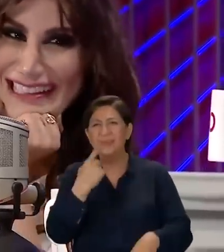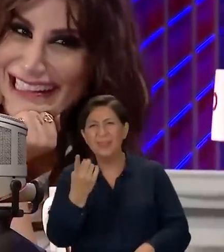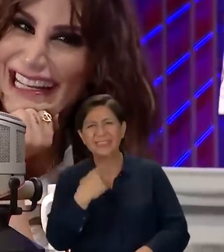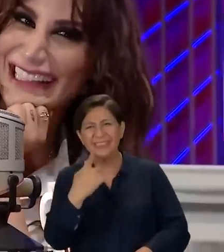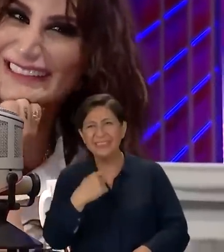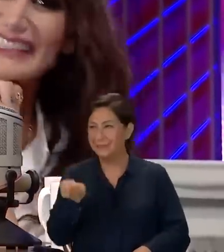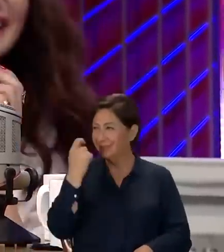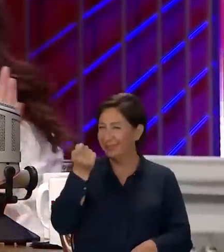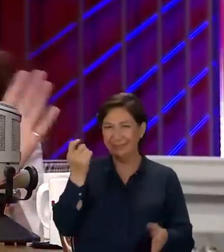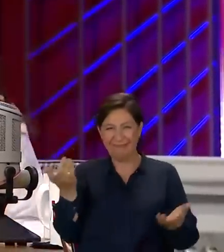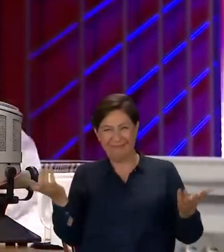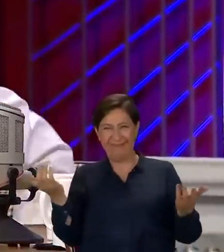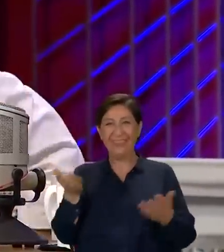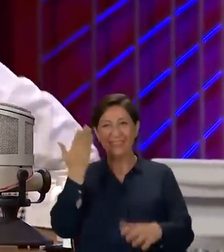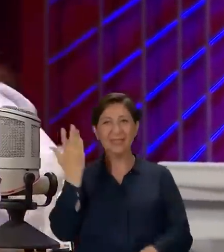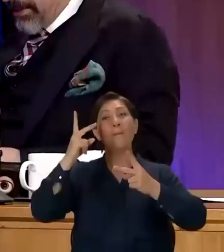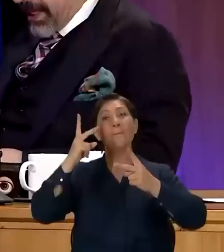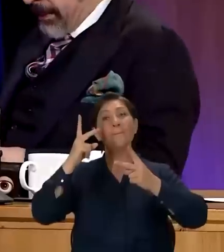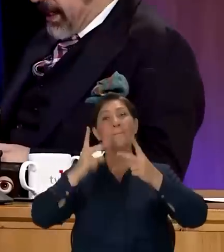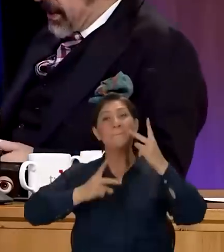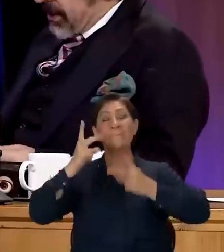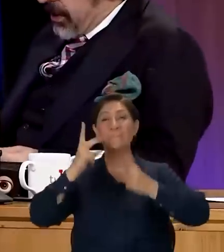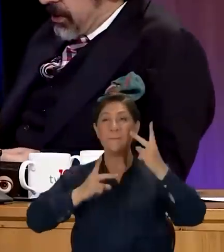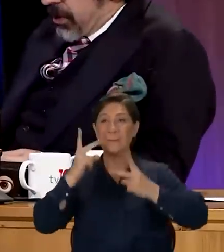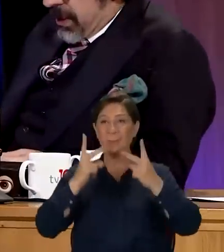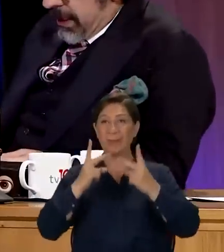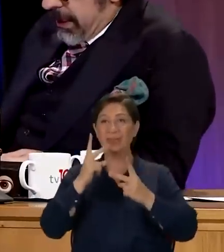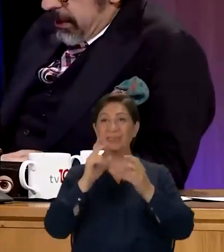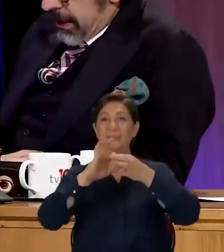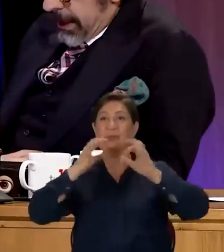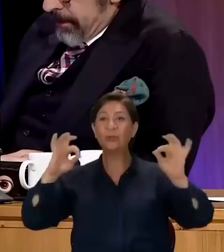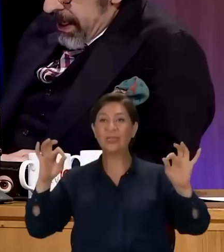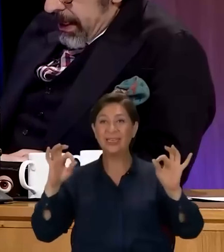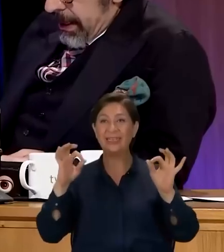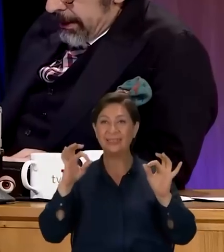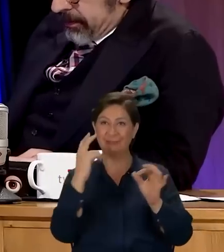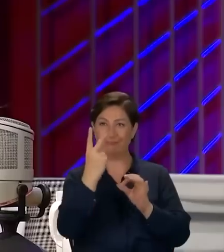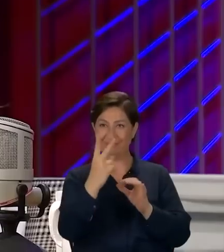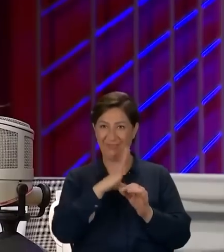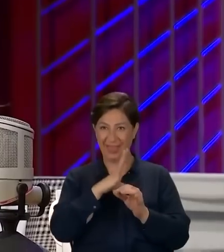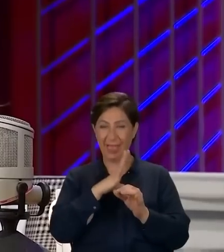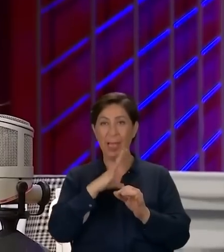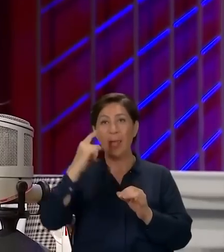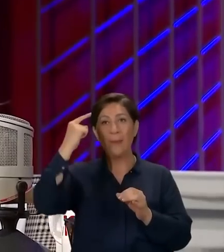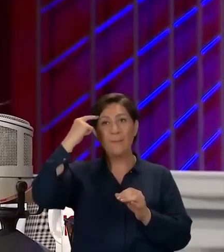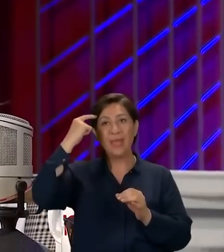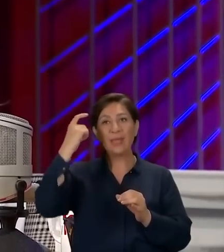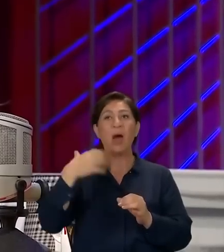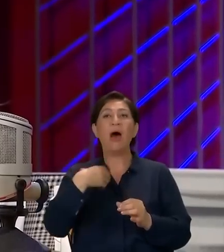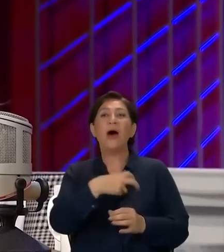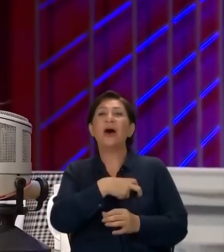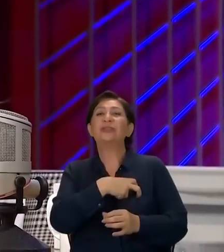kadar tatlısın sen falan diye. Neyse işte anı. Senin bazı sözlerine ilgili olarak... beynime